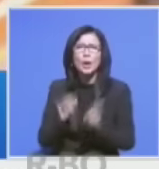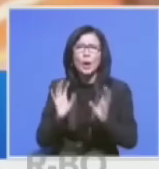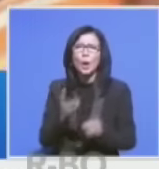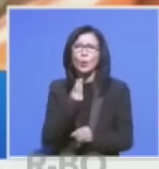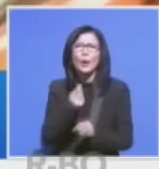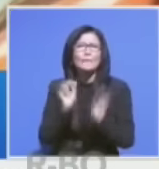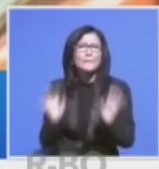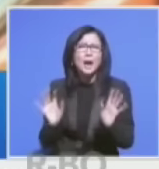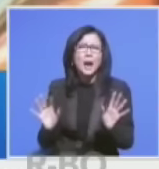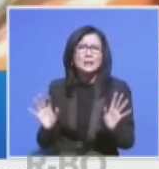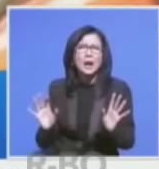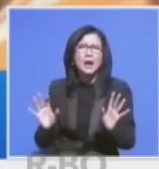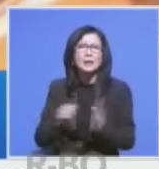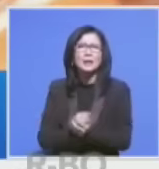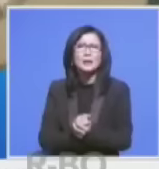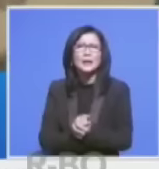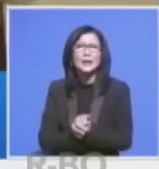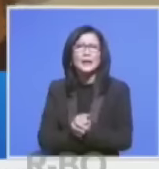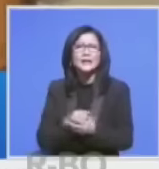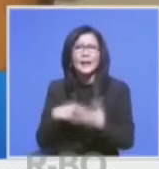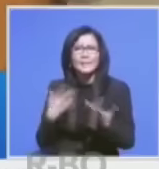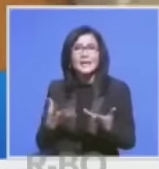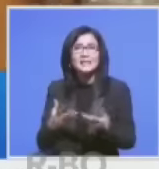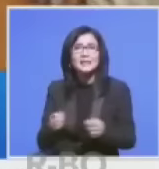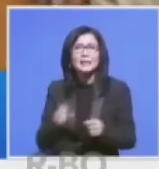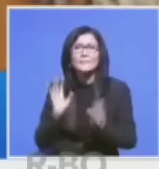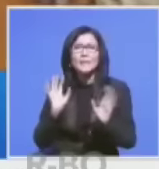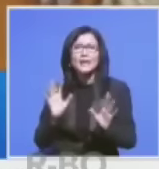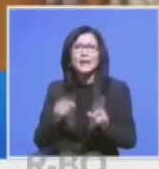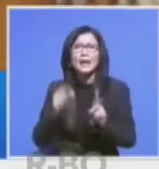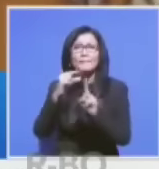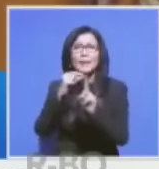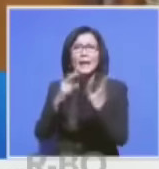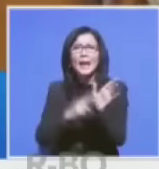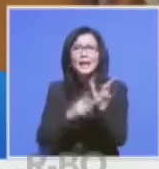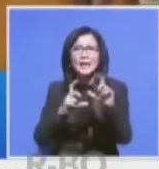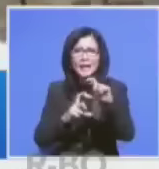juta rupiah dan sebagian besar adalah PNS.